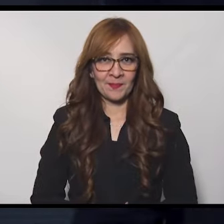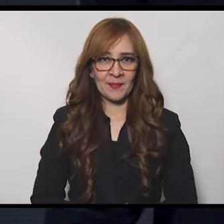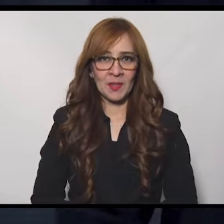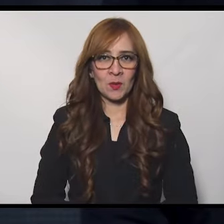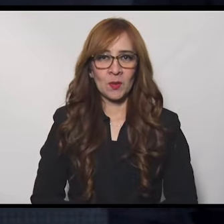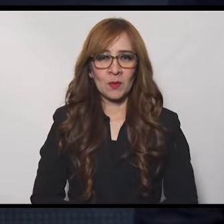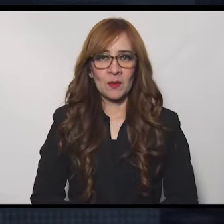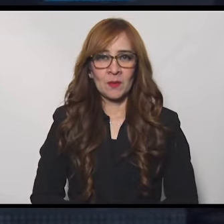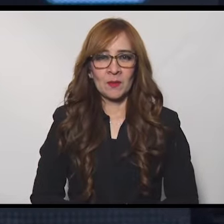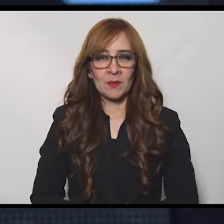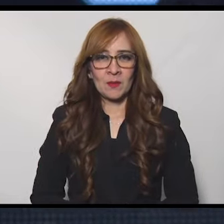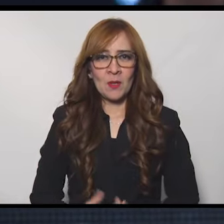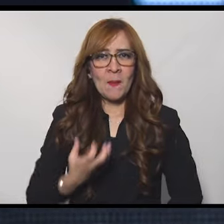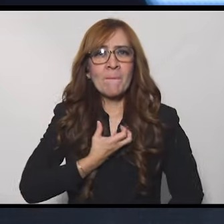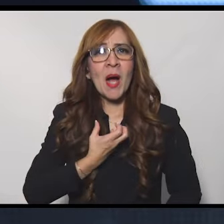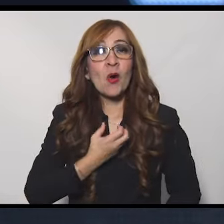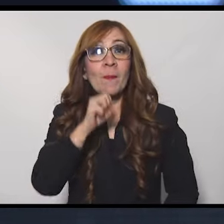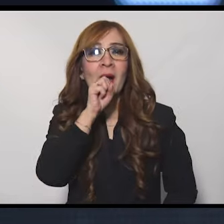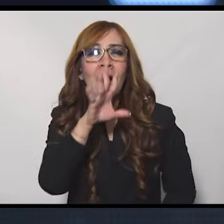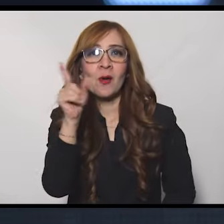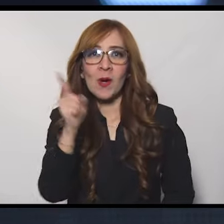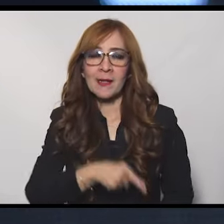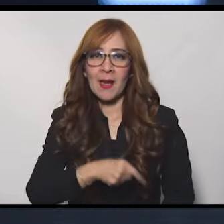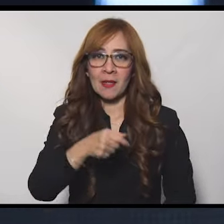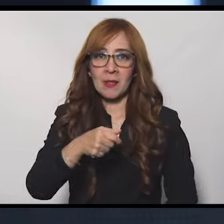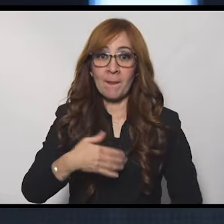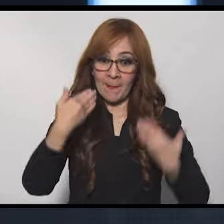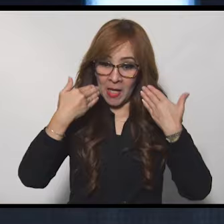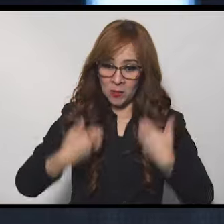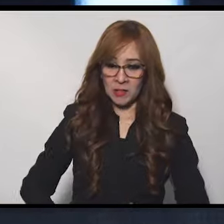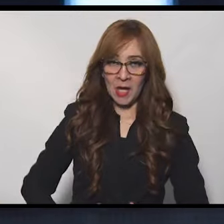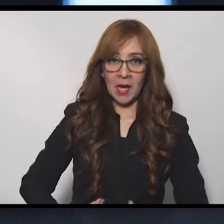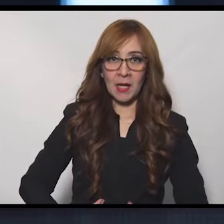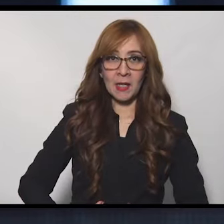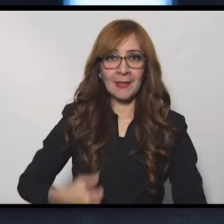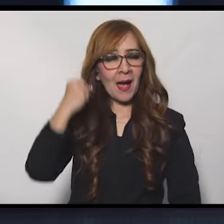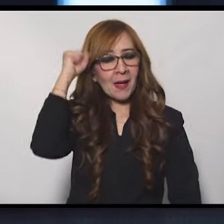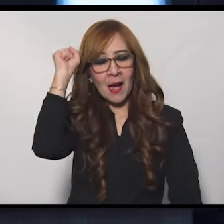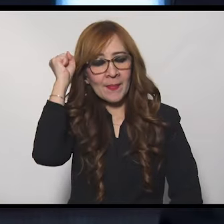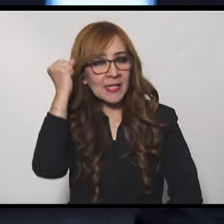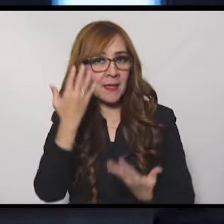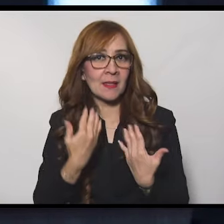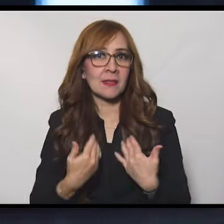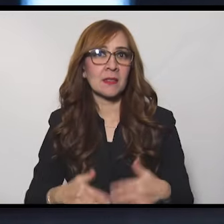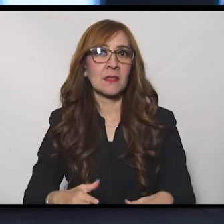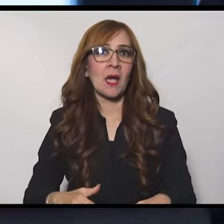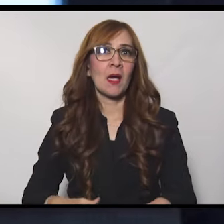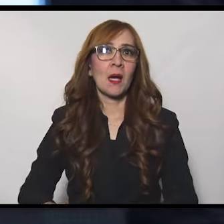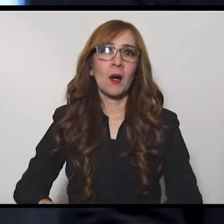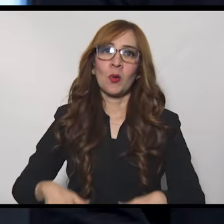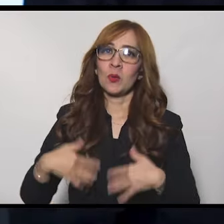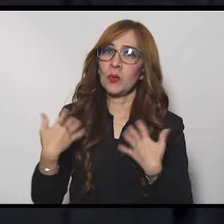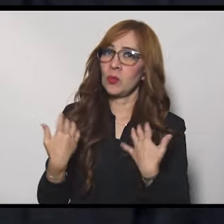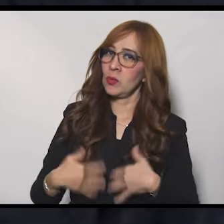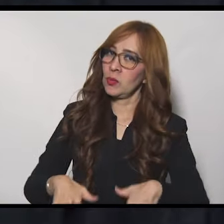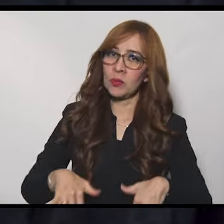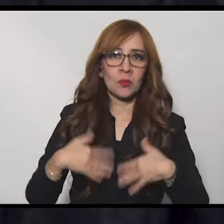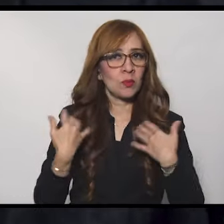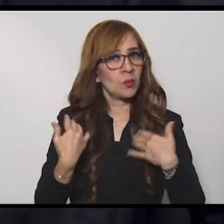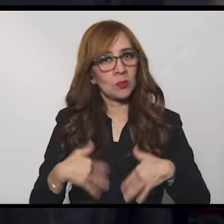Haus akan validasi dari manusia yang tidak kunjung selesai. Astaga.